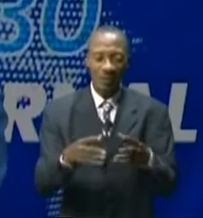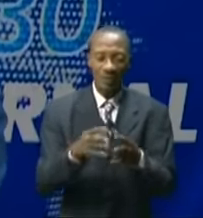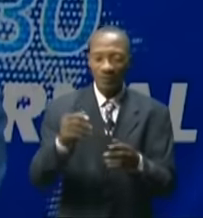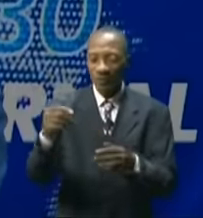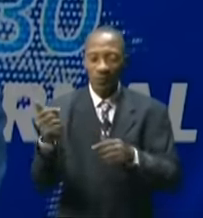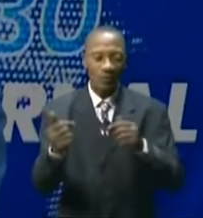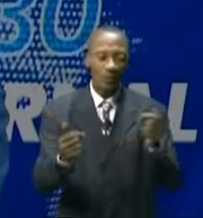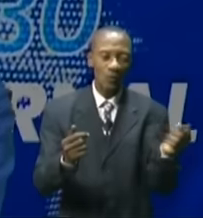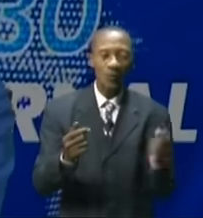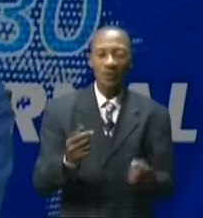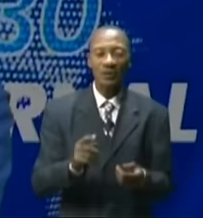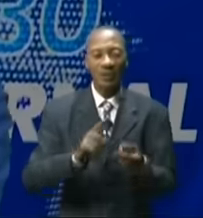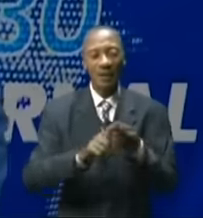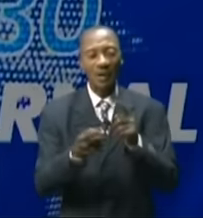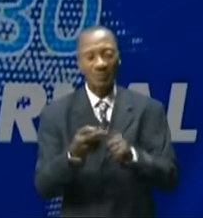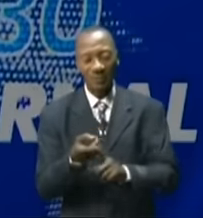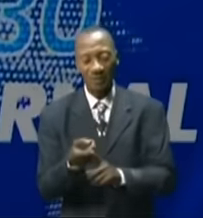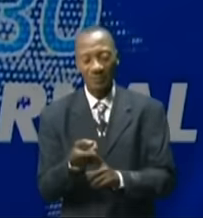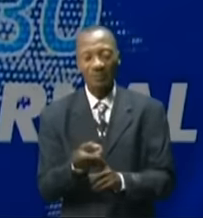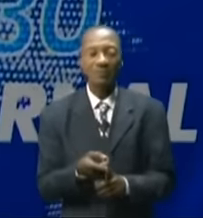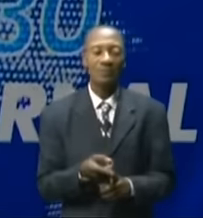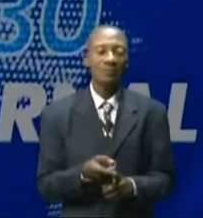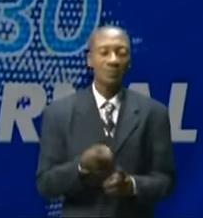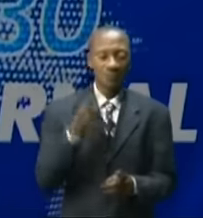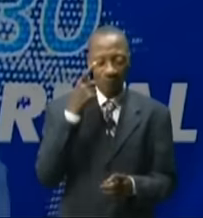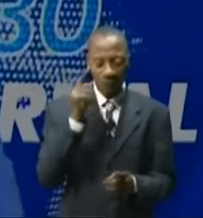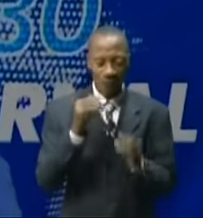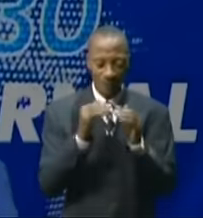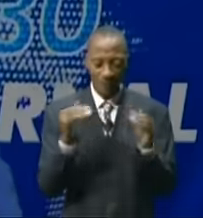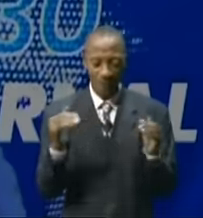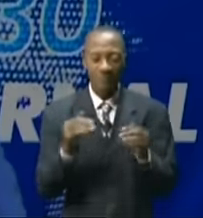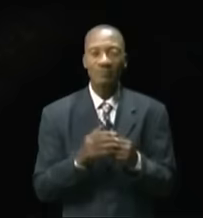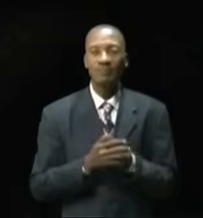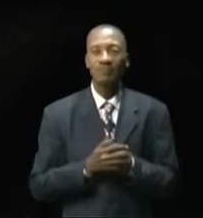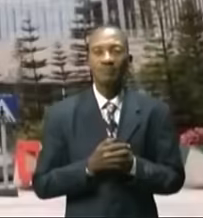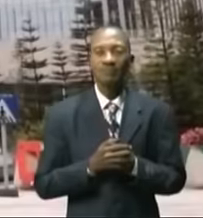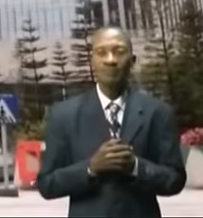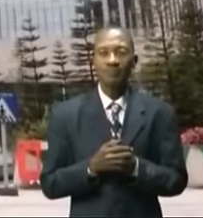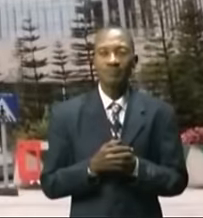dans l'est de la RDC. Encore une fois de plus, Guilain Kabalundi.